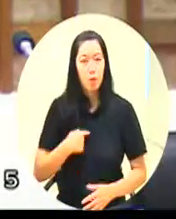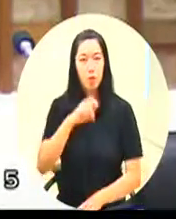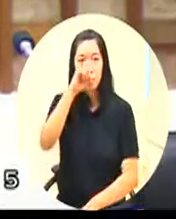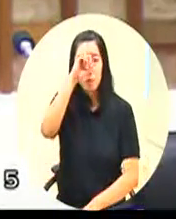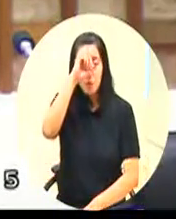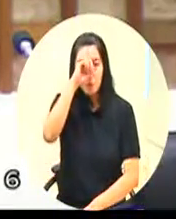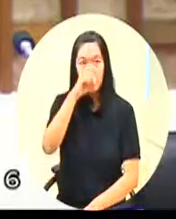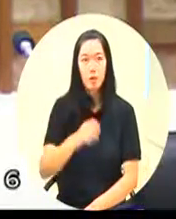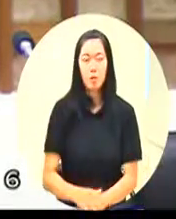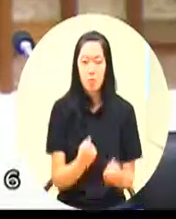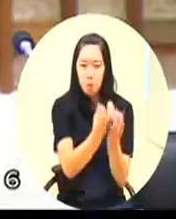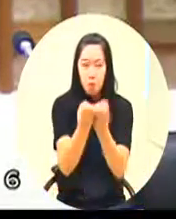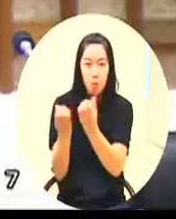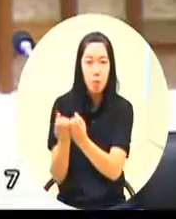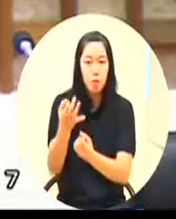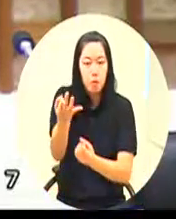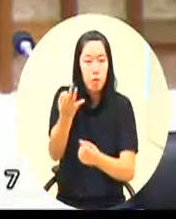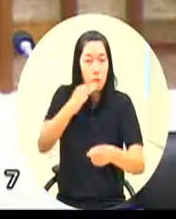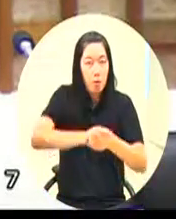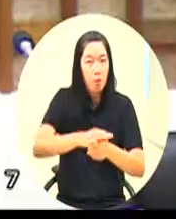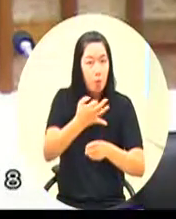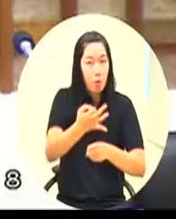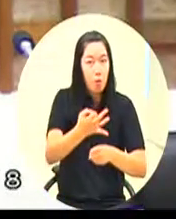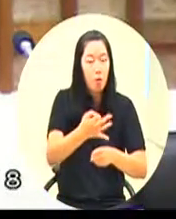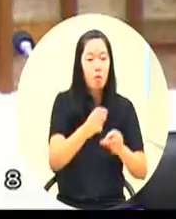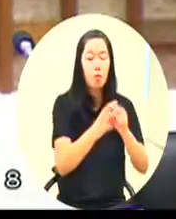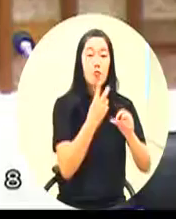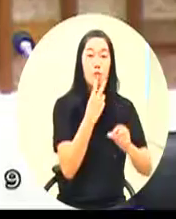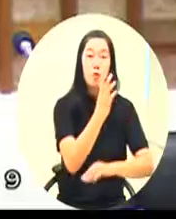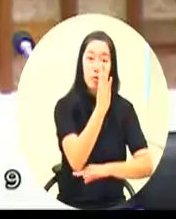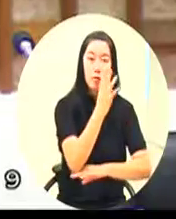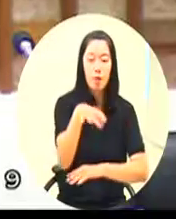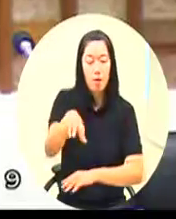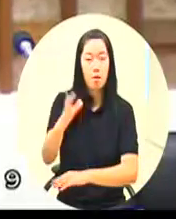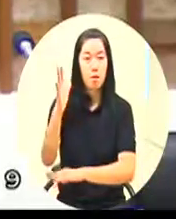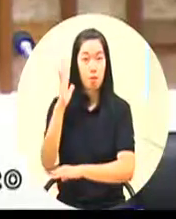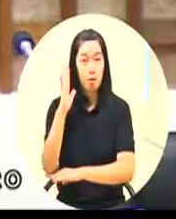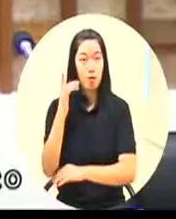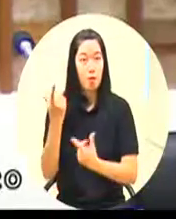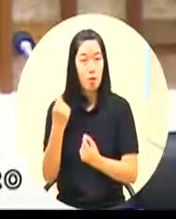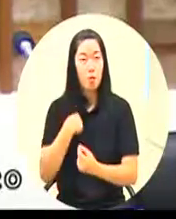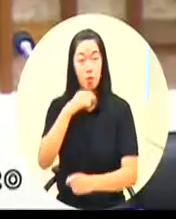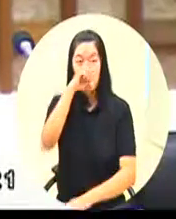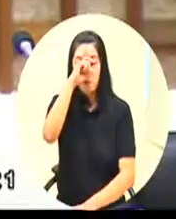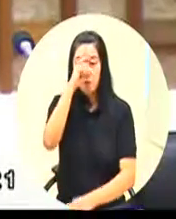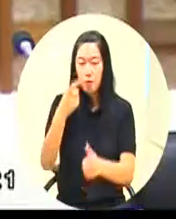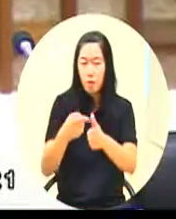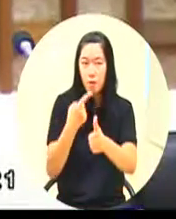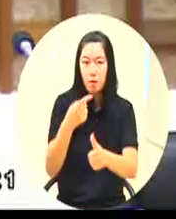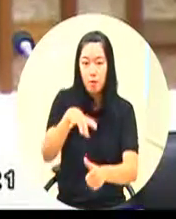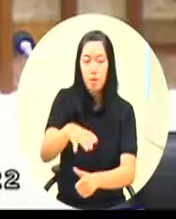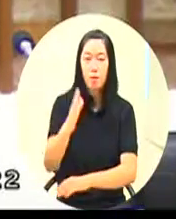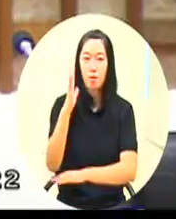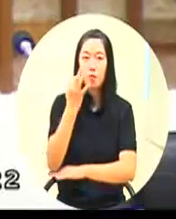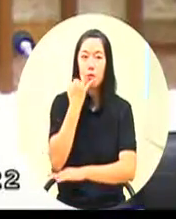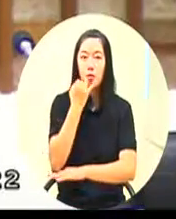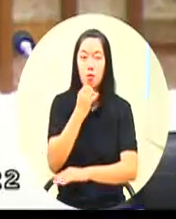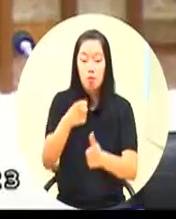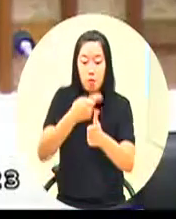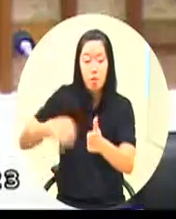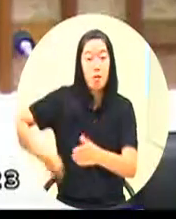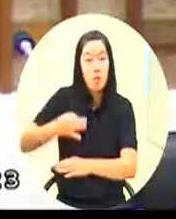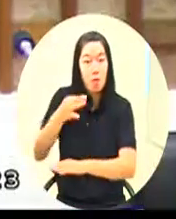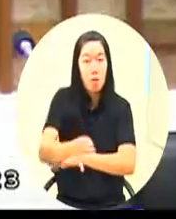钱，除了中央，我们地方上能够哈、我们别来讲。我们是不是先地方上能先垫付来执行，中